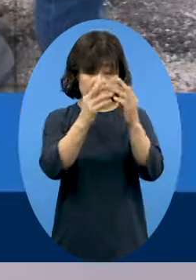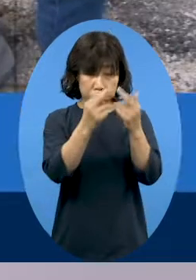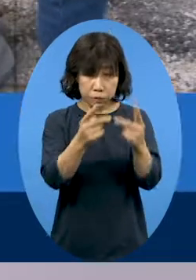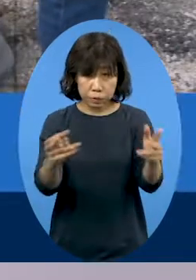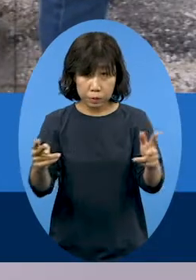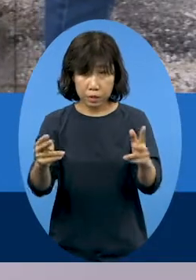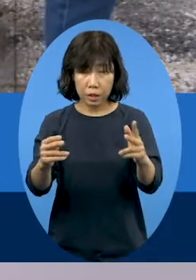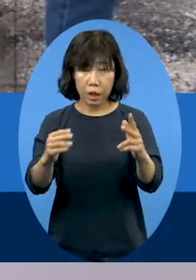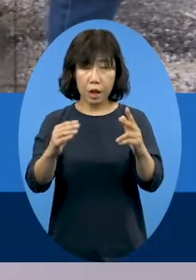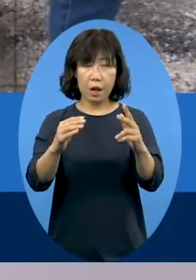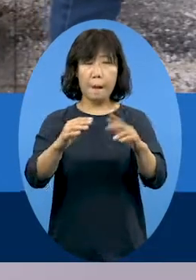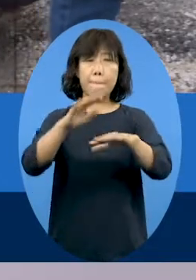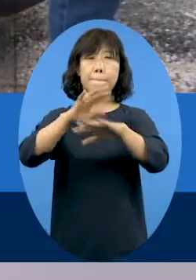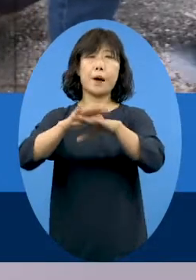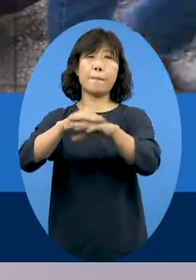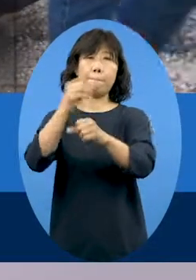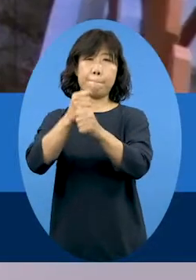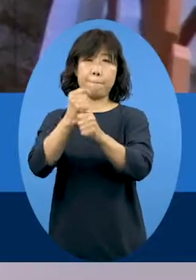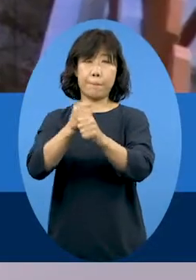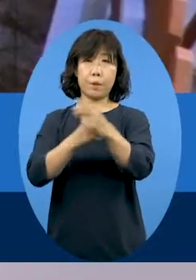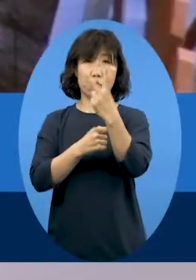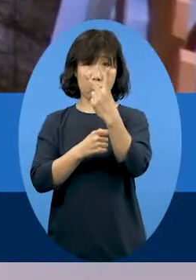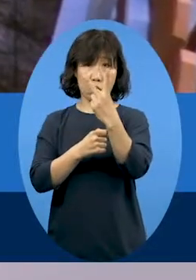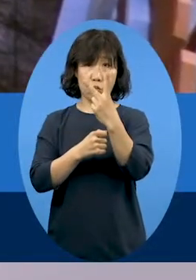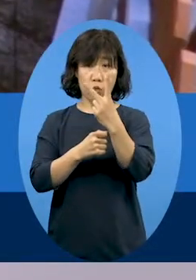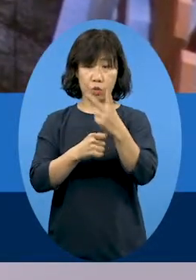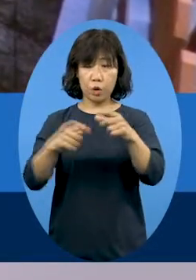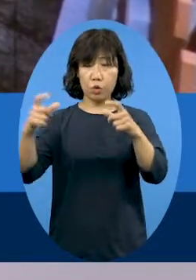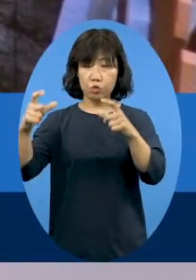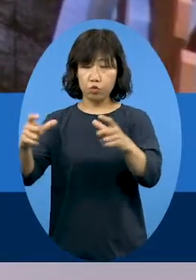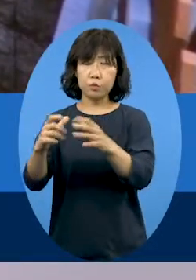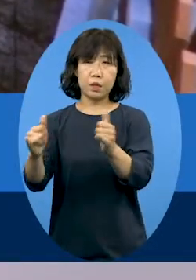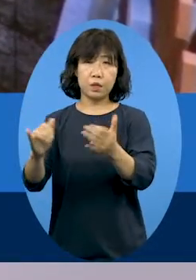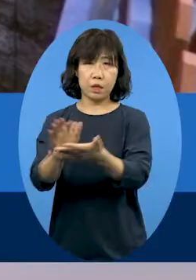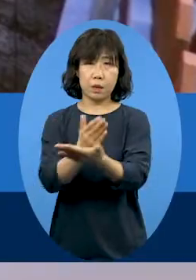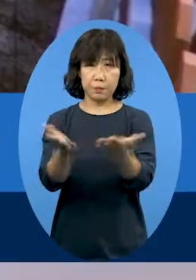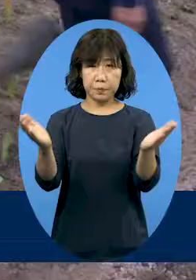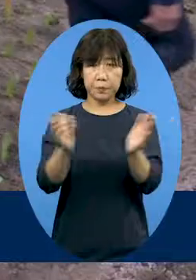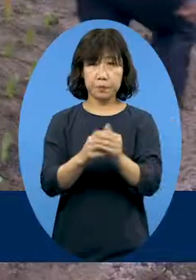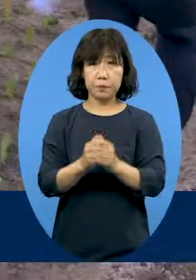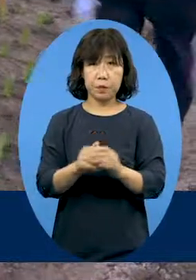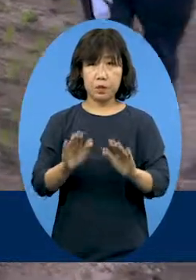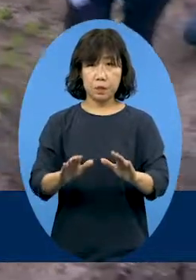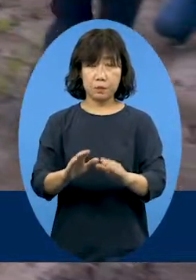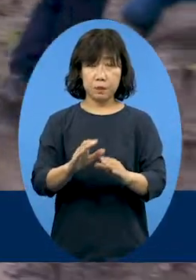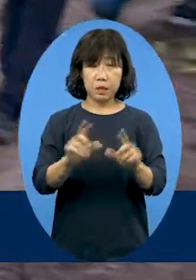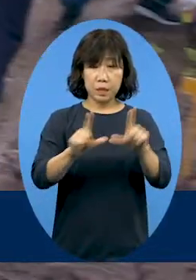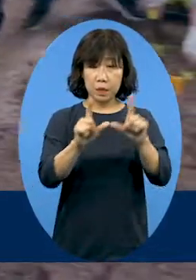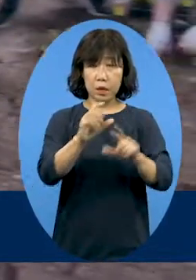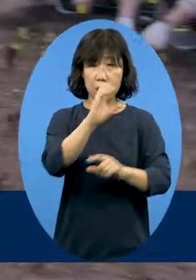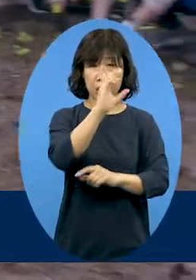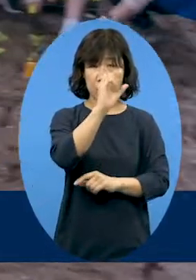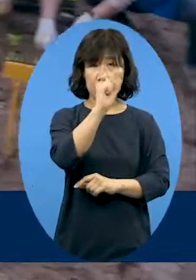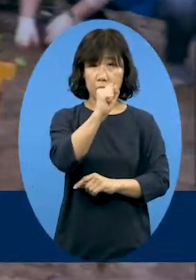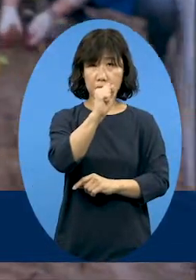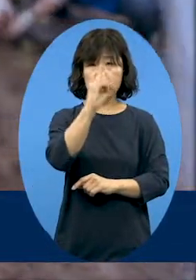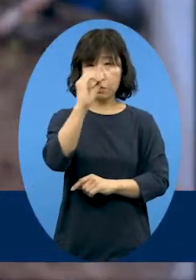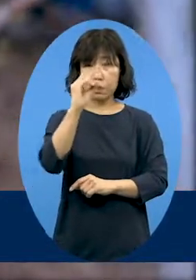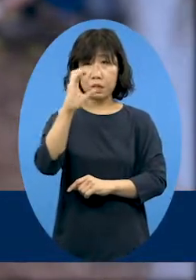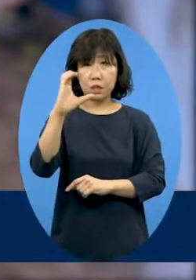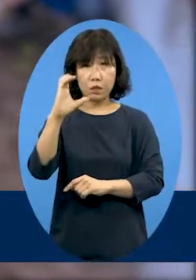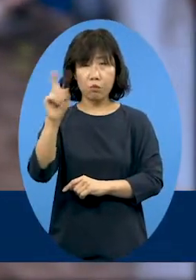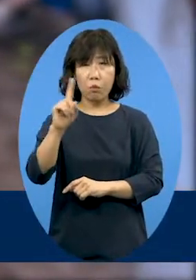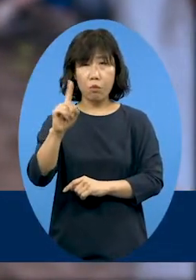빈 지터를 활용해 조성된 도시 텃밭 2 보스 주민들에게 개방해 씁니다 생활 일쑤 시간 지역주민이